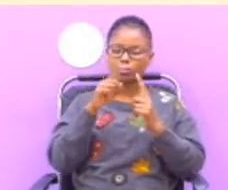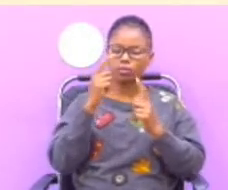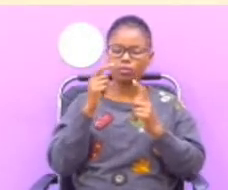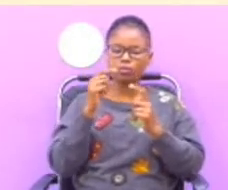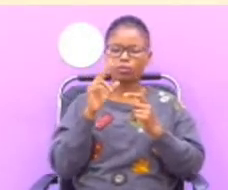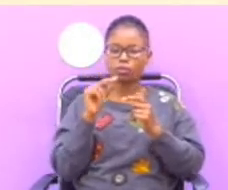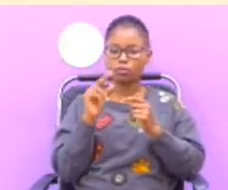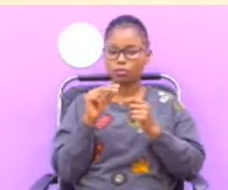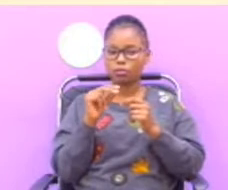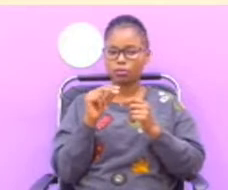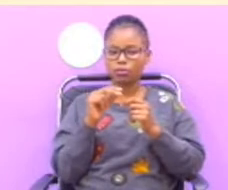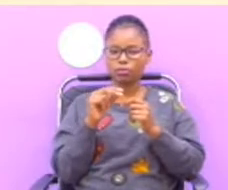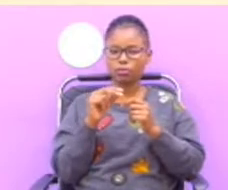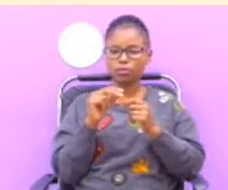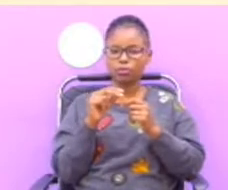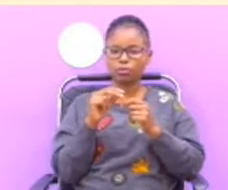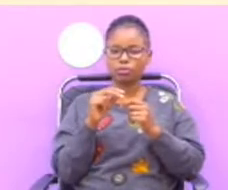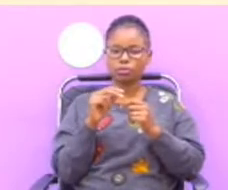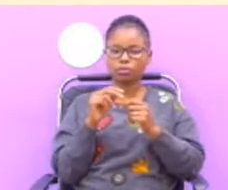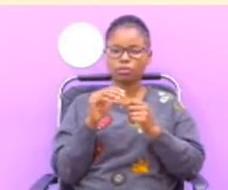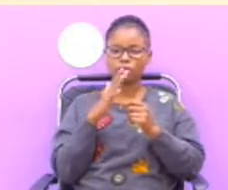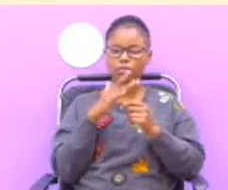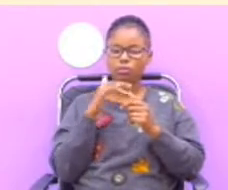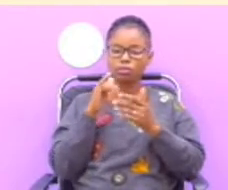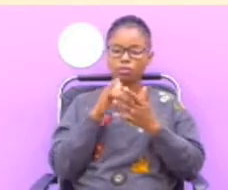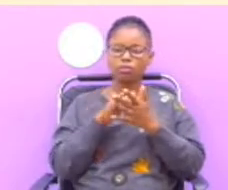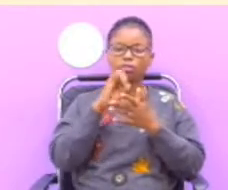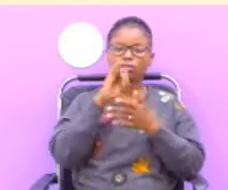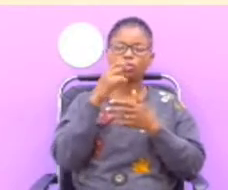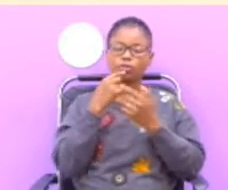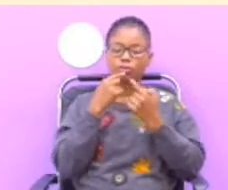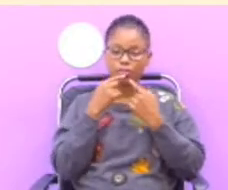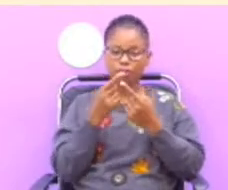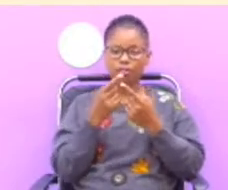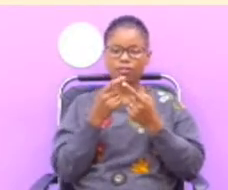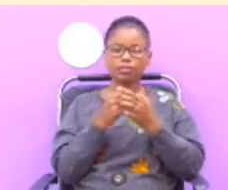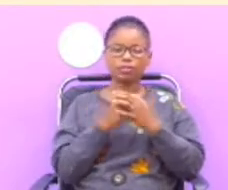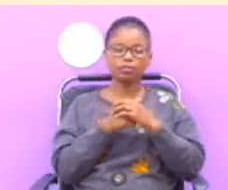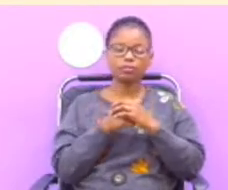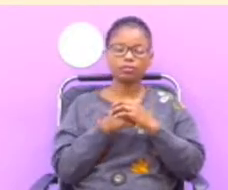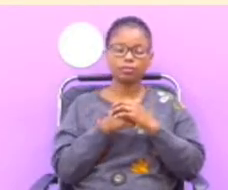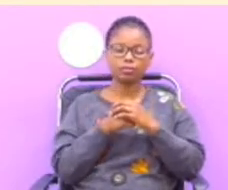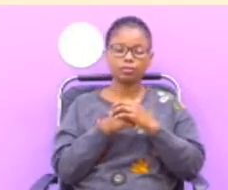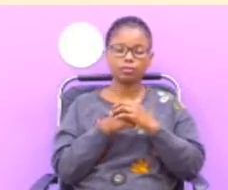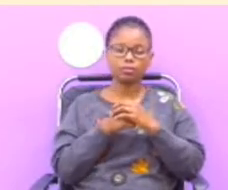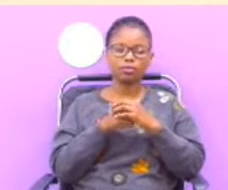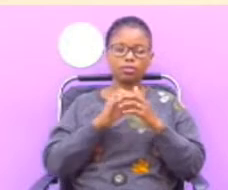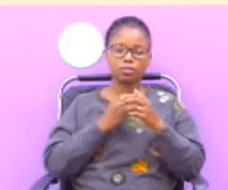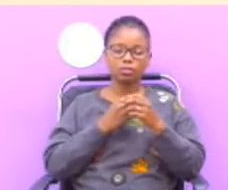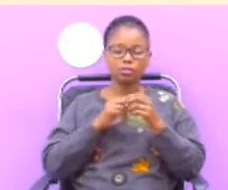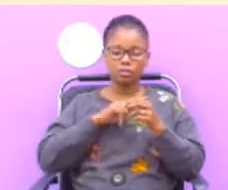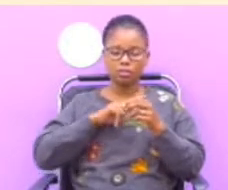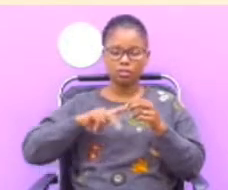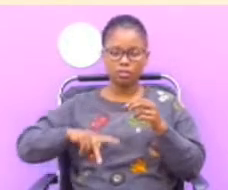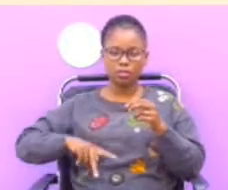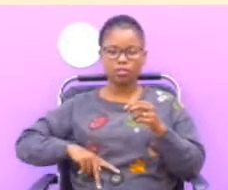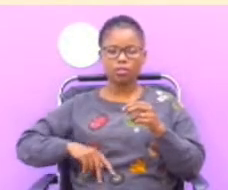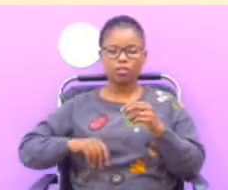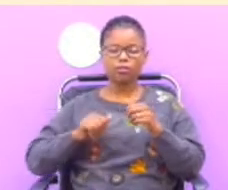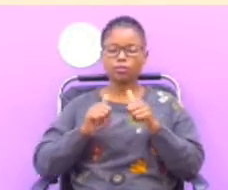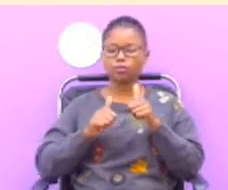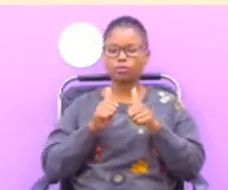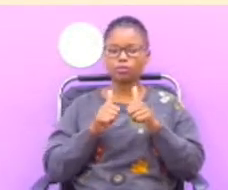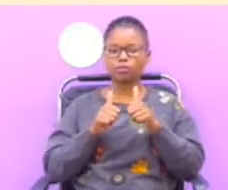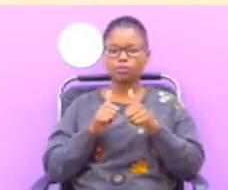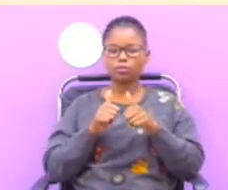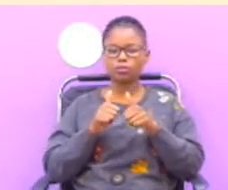Uguo niguo Jehova ekuga. Tori uthamaki ni uriku.